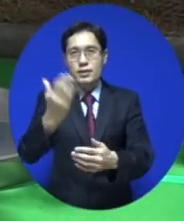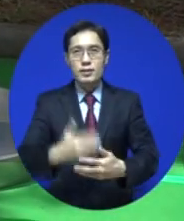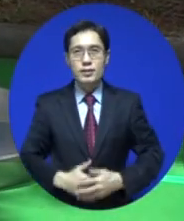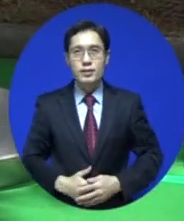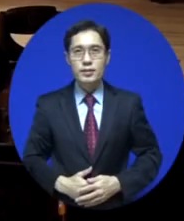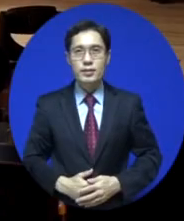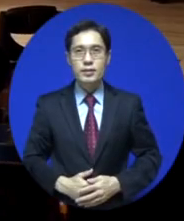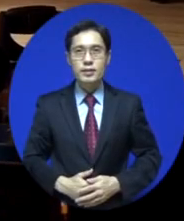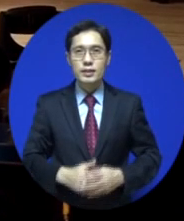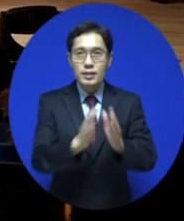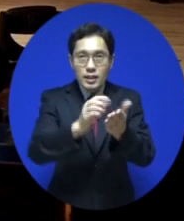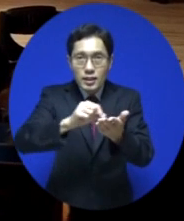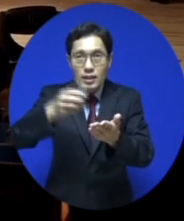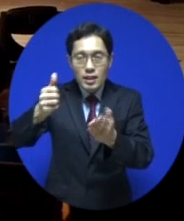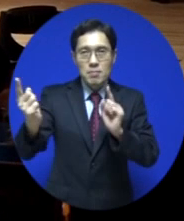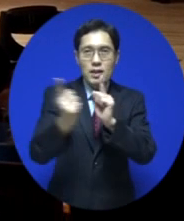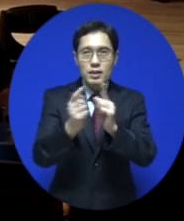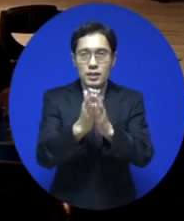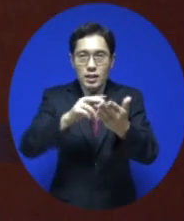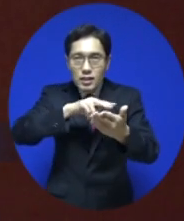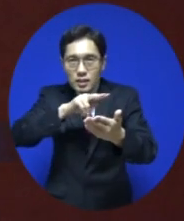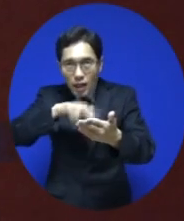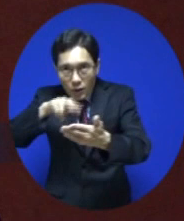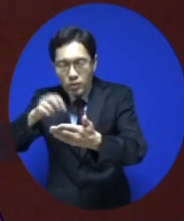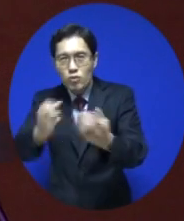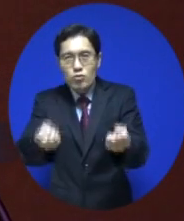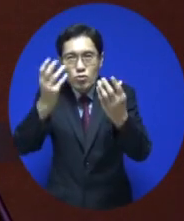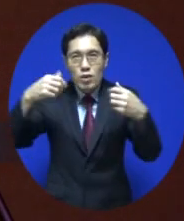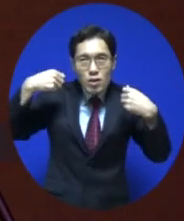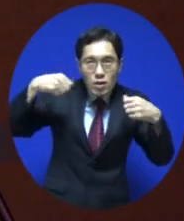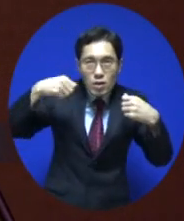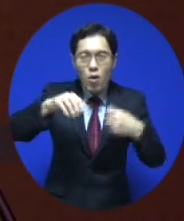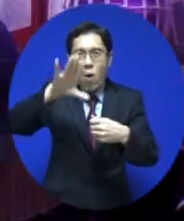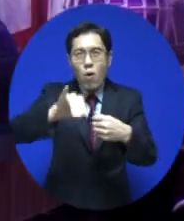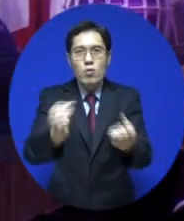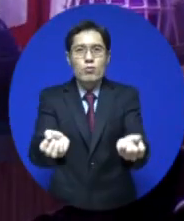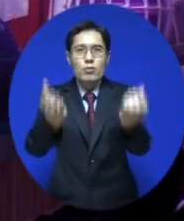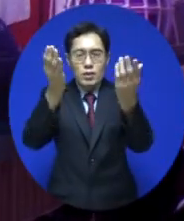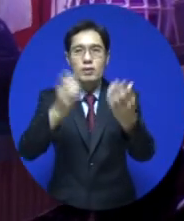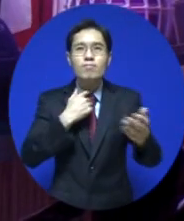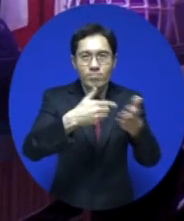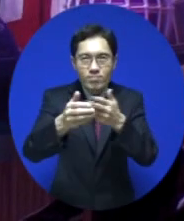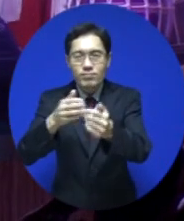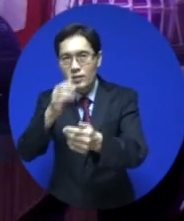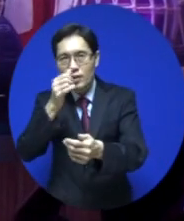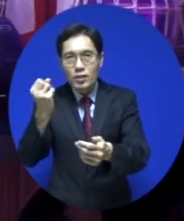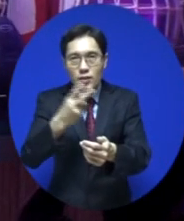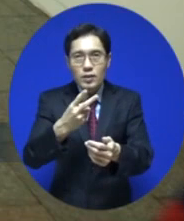있습니다. 저자와의 만남, 북낭송가 축하 공연이 진행되는 어울마당 체험으로 꾸며진